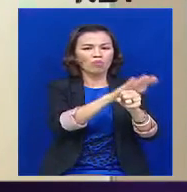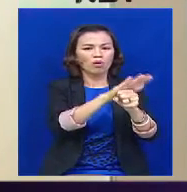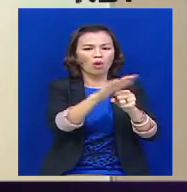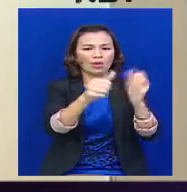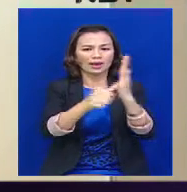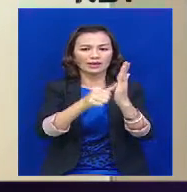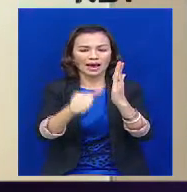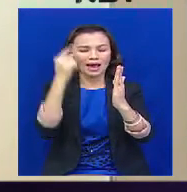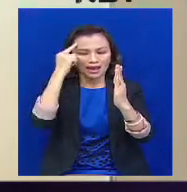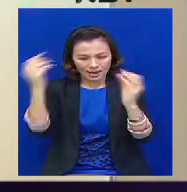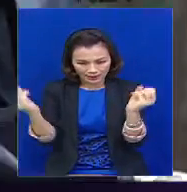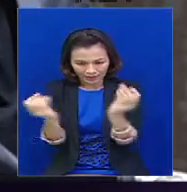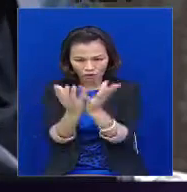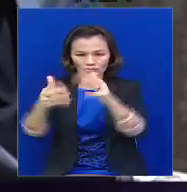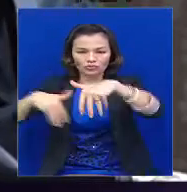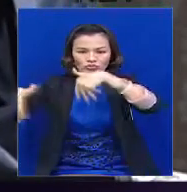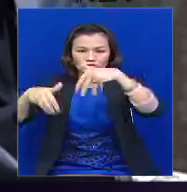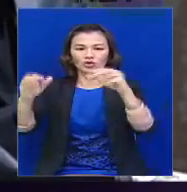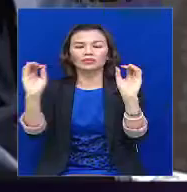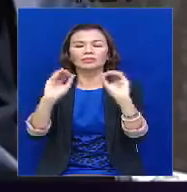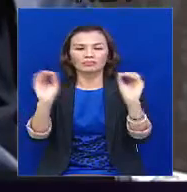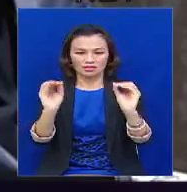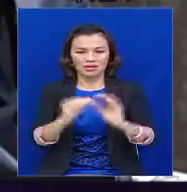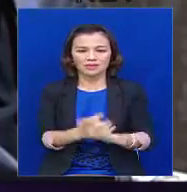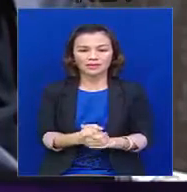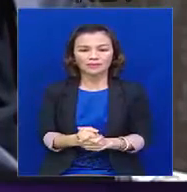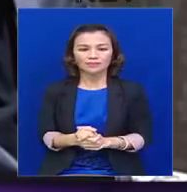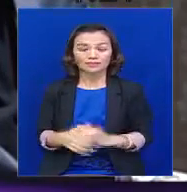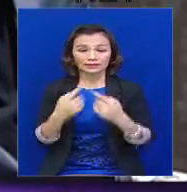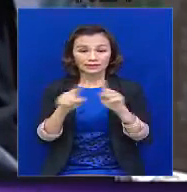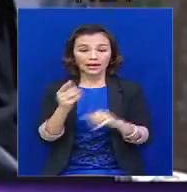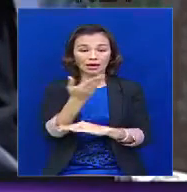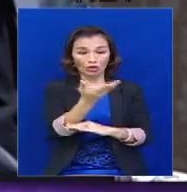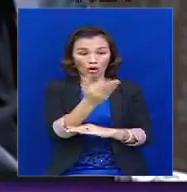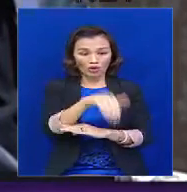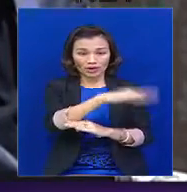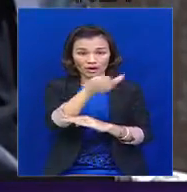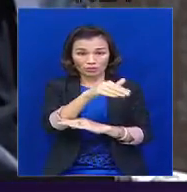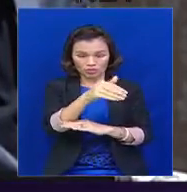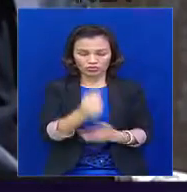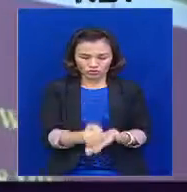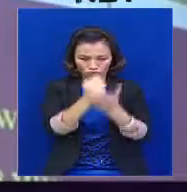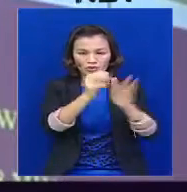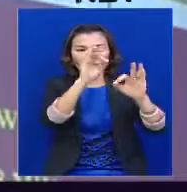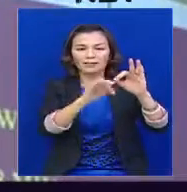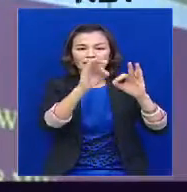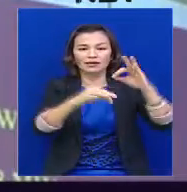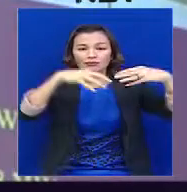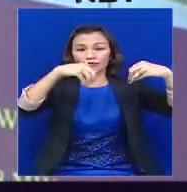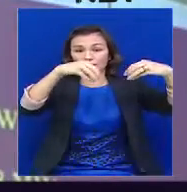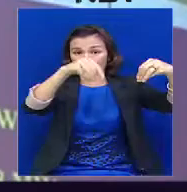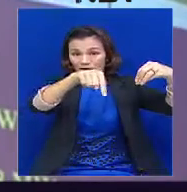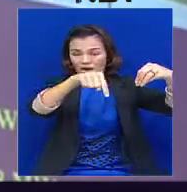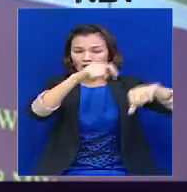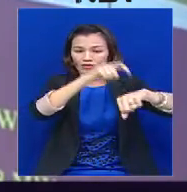ไม่ส่งผลกระทบกับประชาชนผู้ใช้ไฟฟ้าในพื้นที่ภาคใต้แต่ขอความร่วมมือทุกภาคส่วนในการช่วยกันประหยัดพลังงานช่วงเวลา